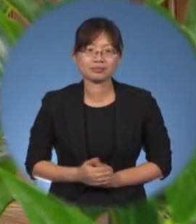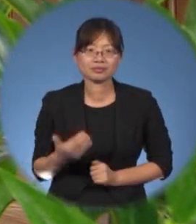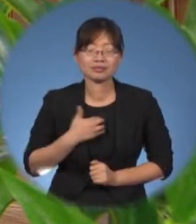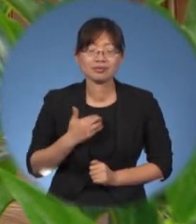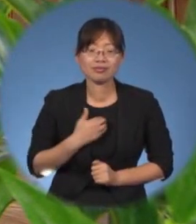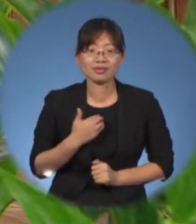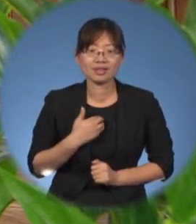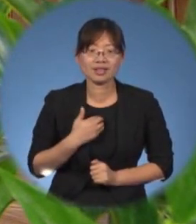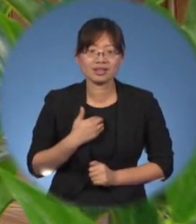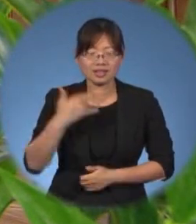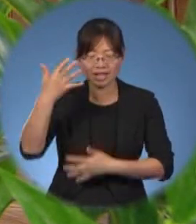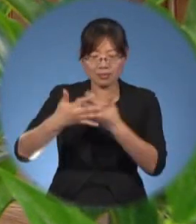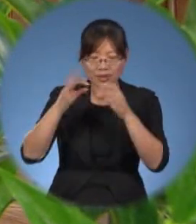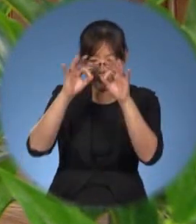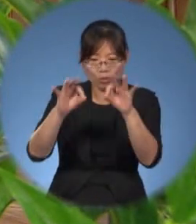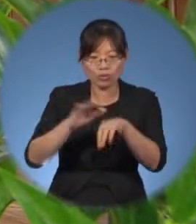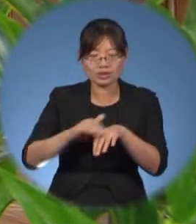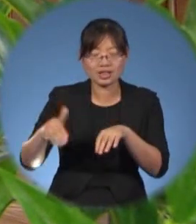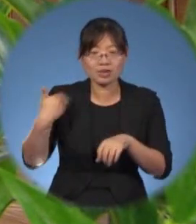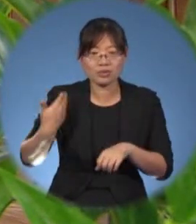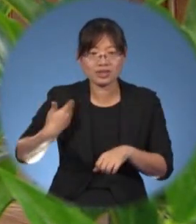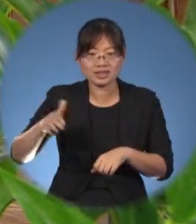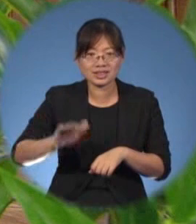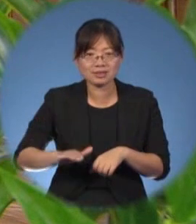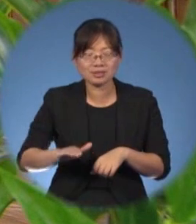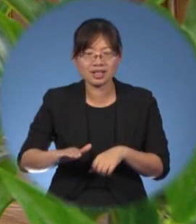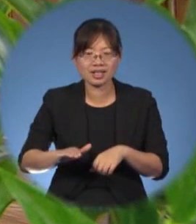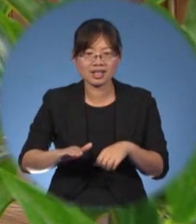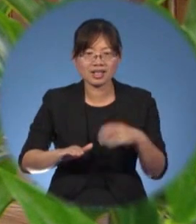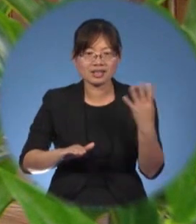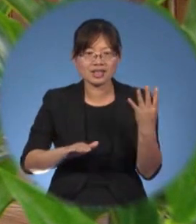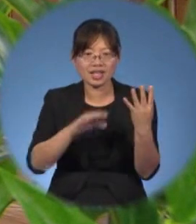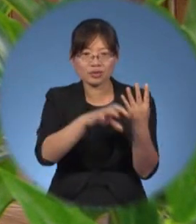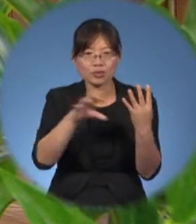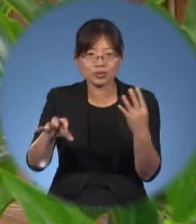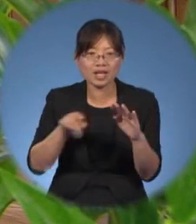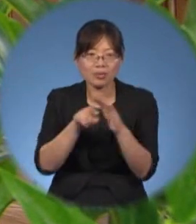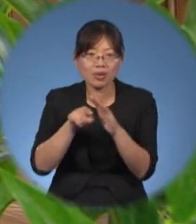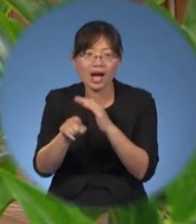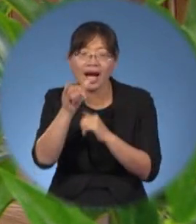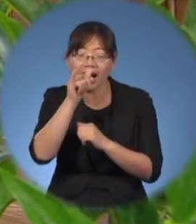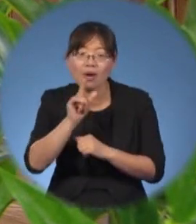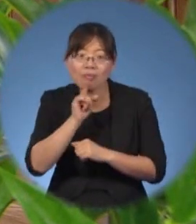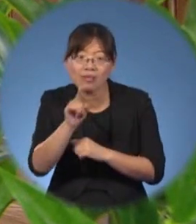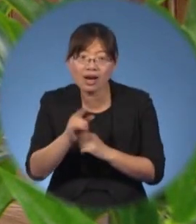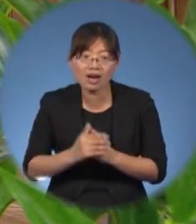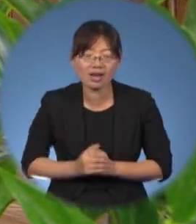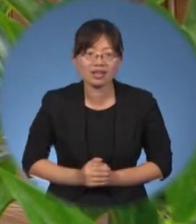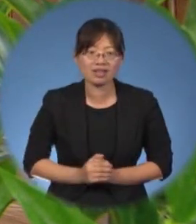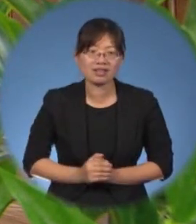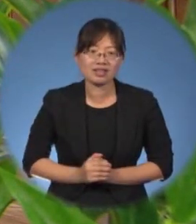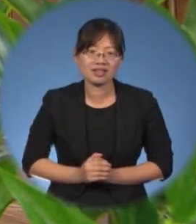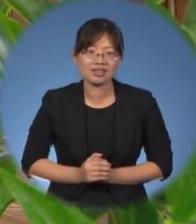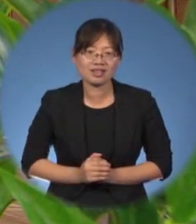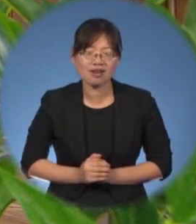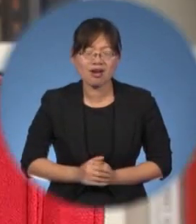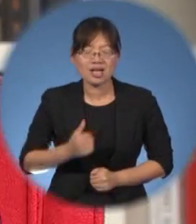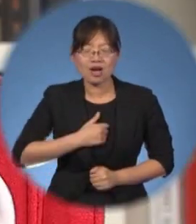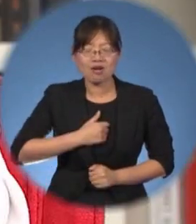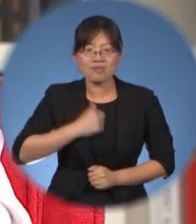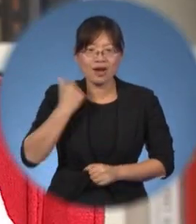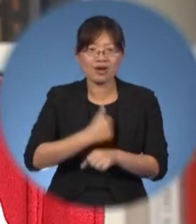그 화면을 보셨는지 모르지만은 한 네 군데 쫓아나간 게 있어요. 이게